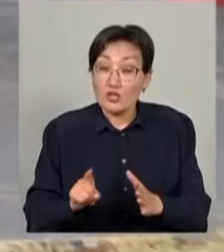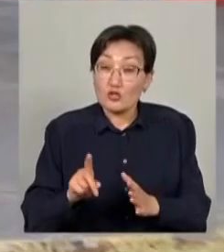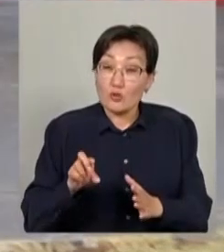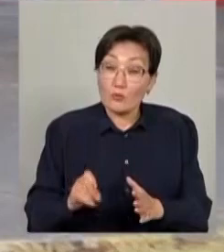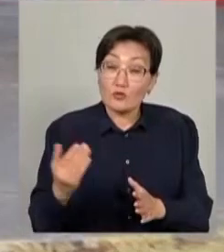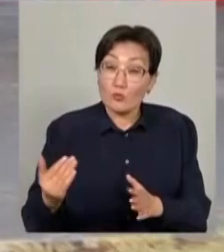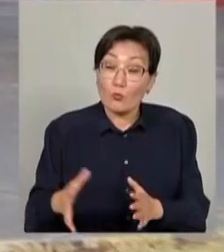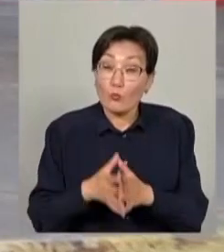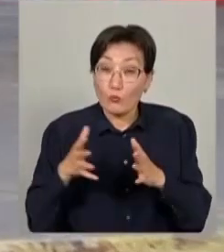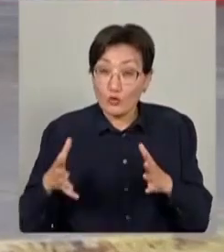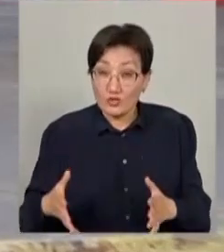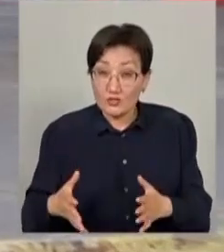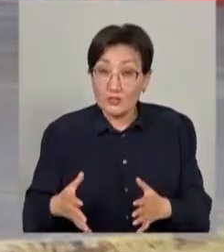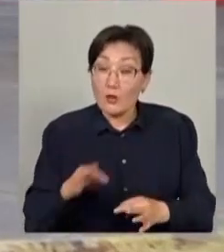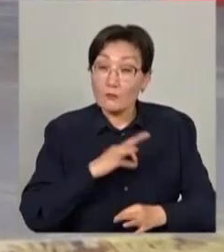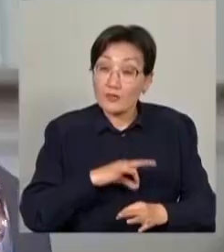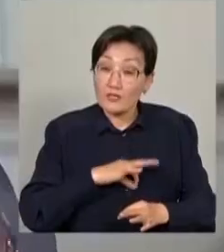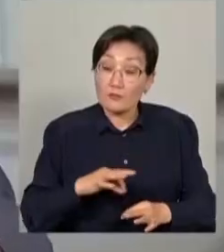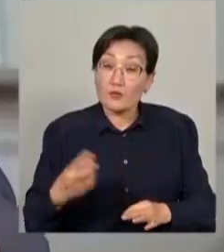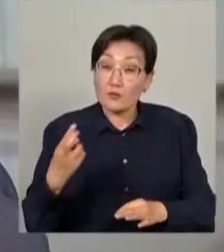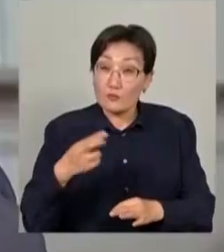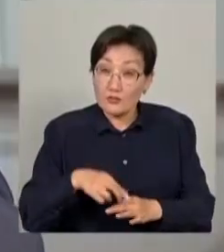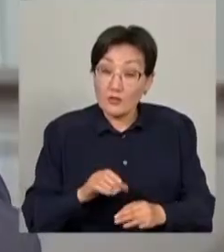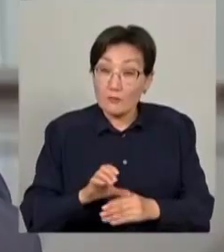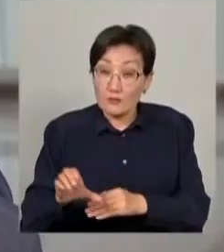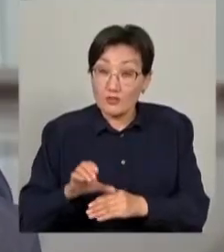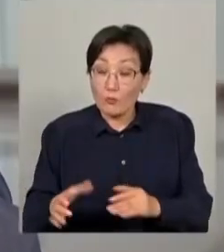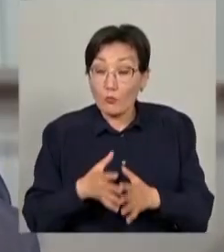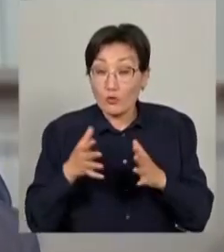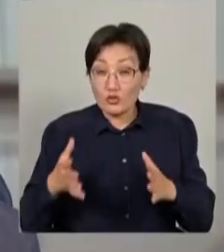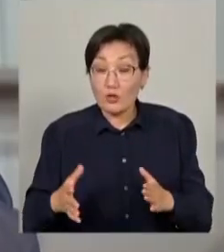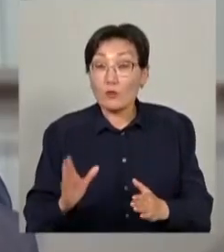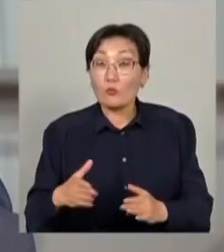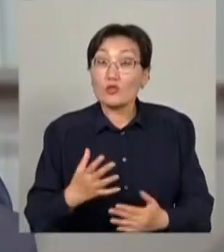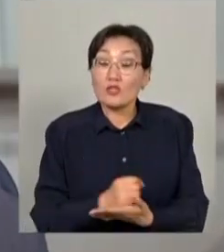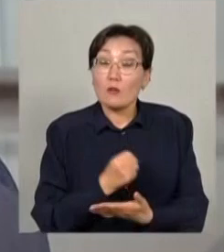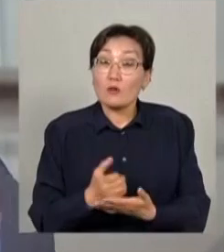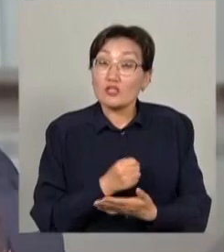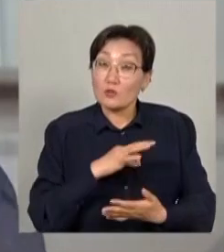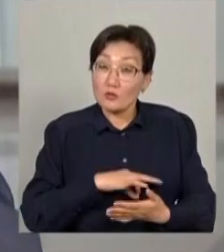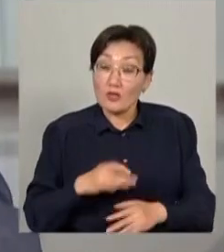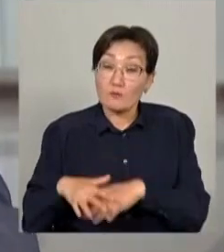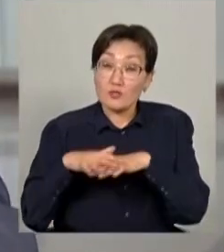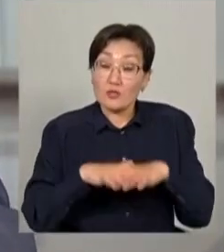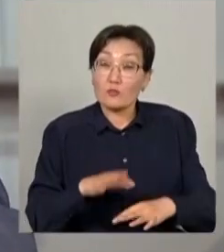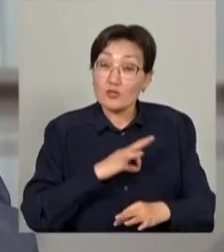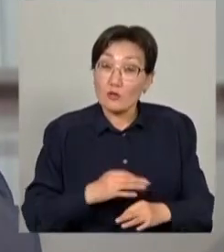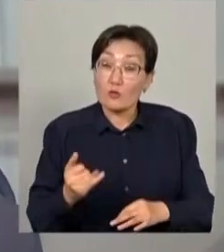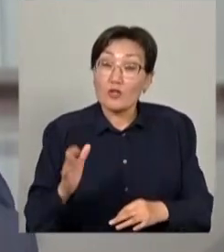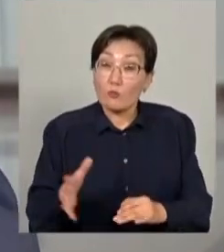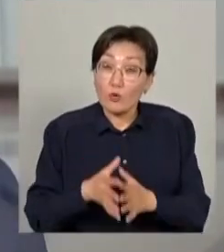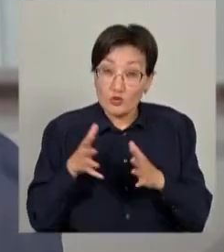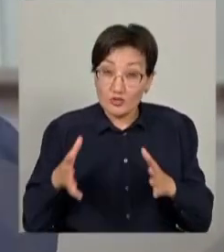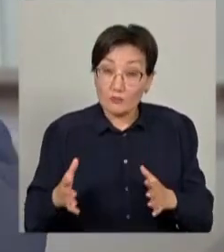что они больше применяют бензин, или производители больше будет получать прибыли, инвестиционные доходы у них будет